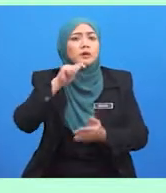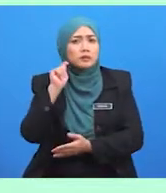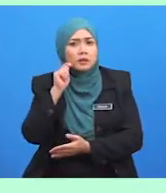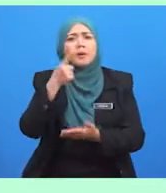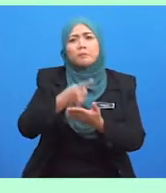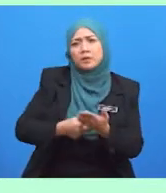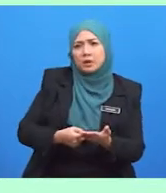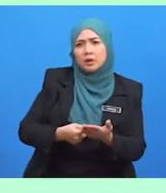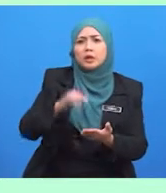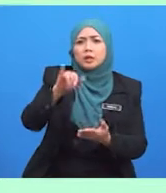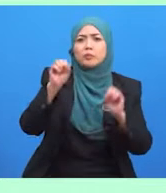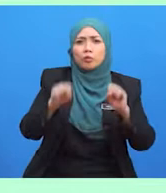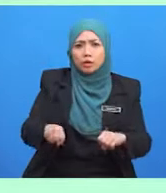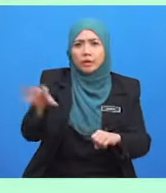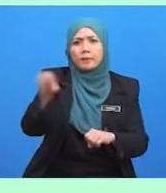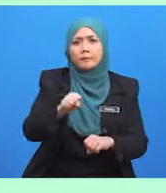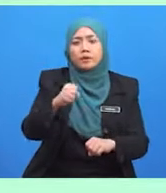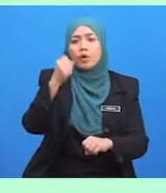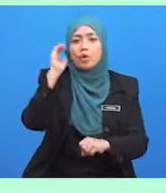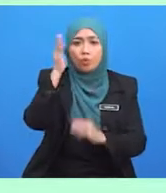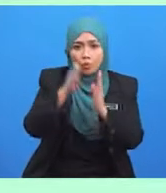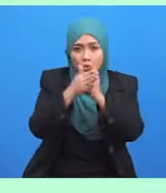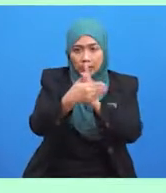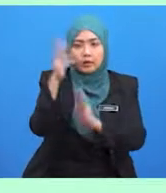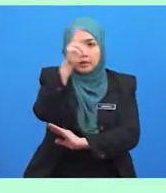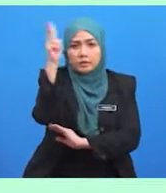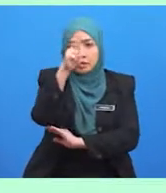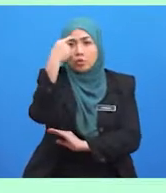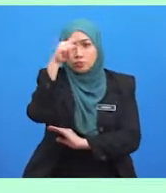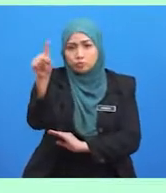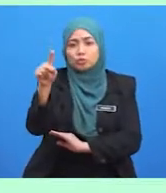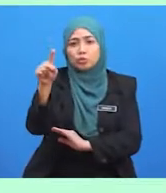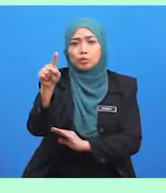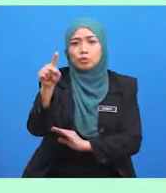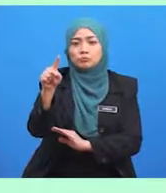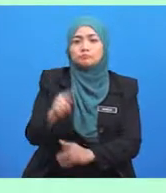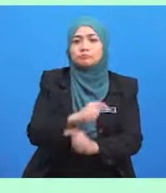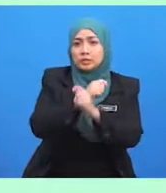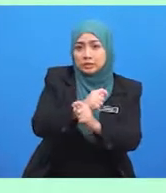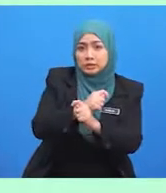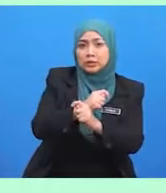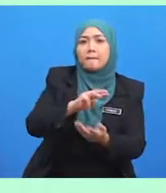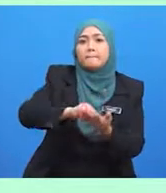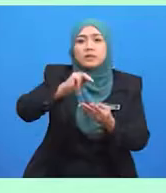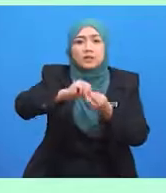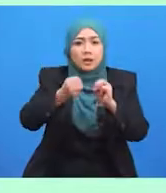apakah tindakan yang boleh diambil oleh kerajaan untuk mengatasi masalah lambakan barang import?